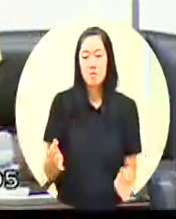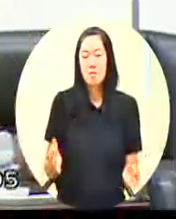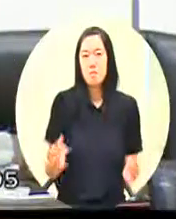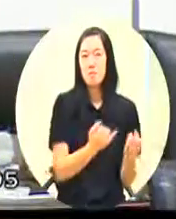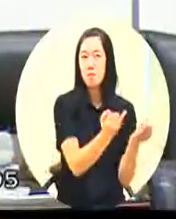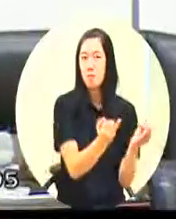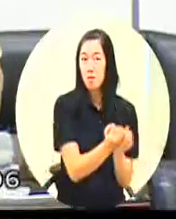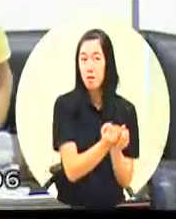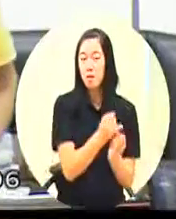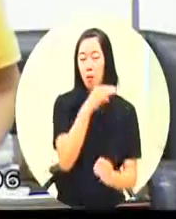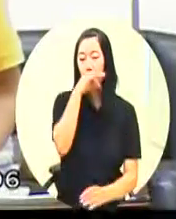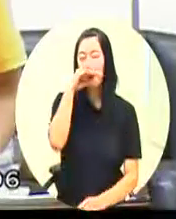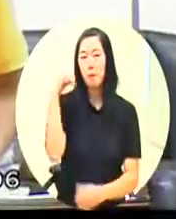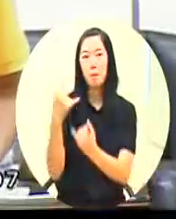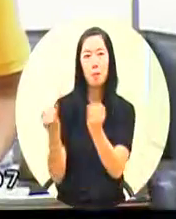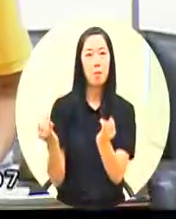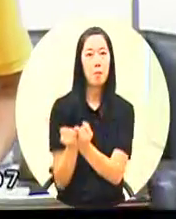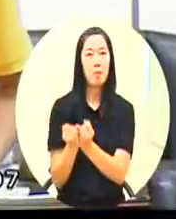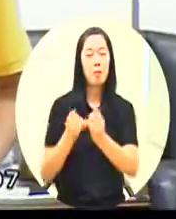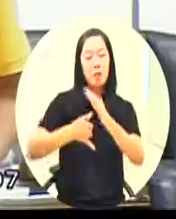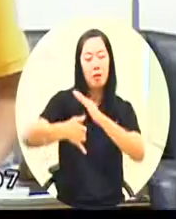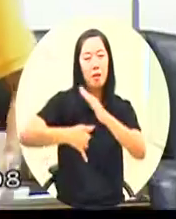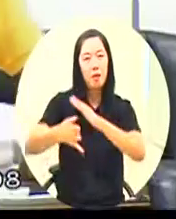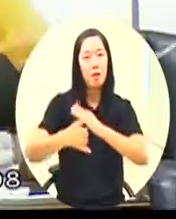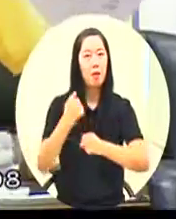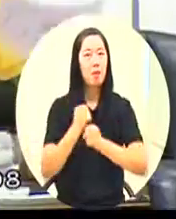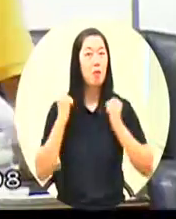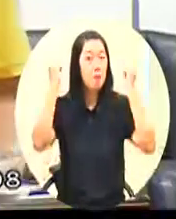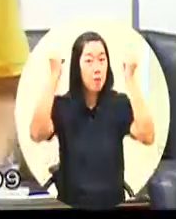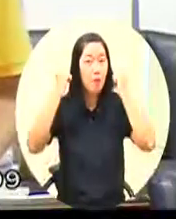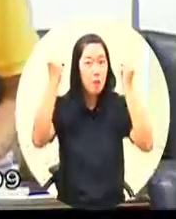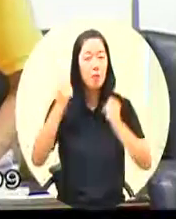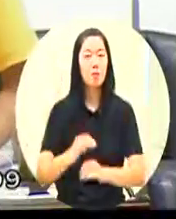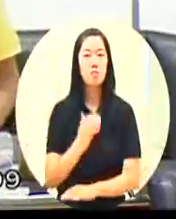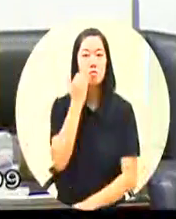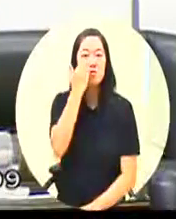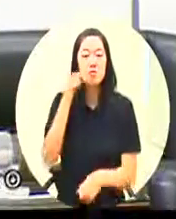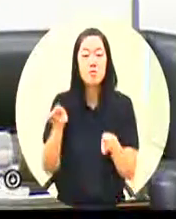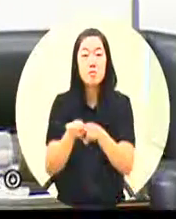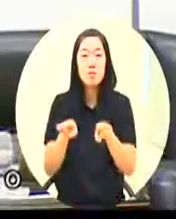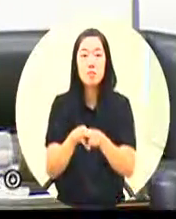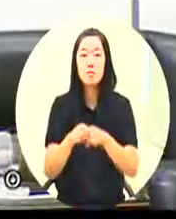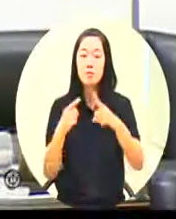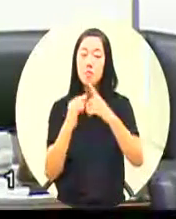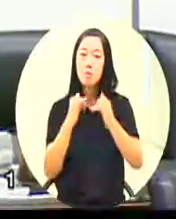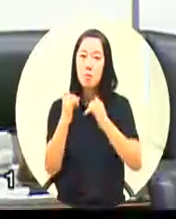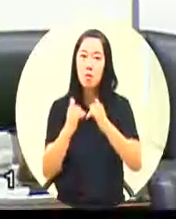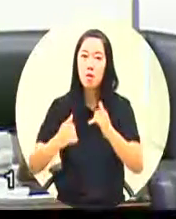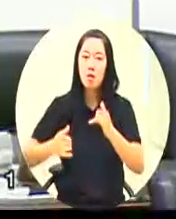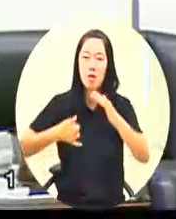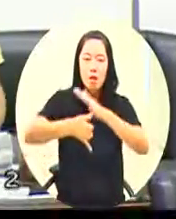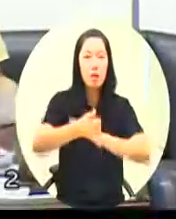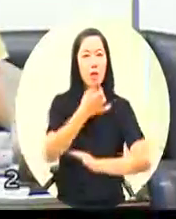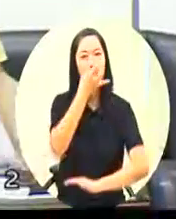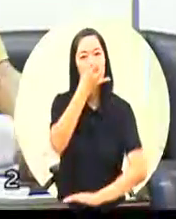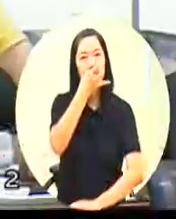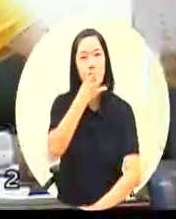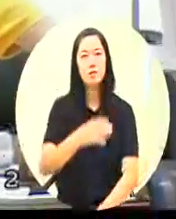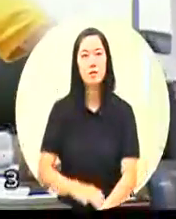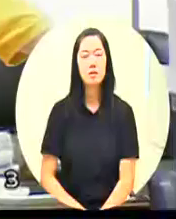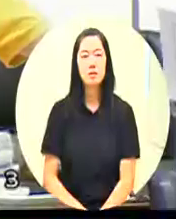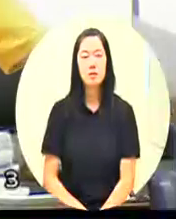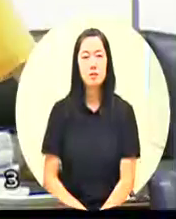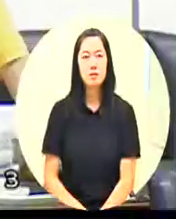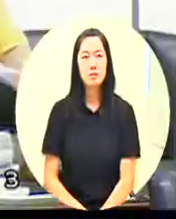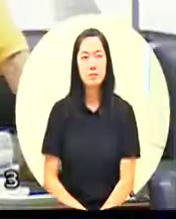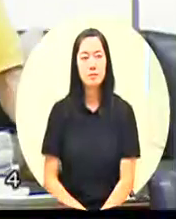啊，什么财主才有办法，一般的市民，那无钱的，啊，佮兼无一种习惯的，无啊多